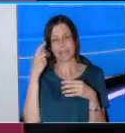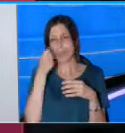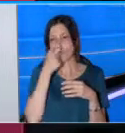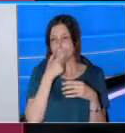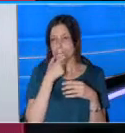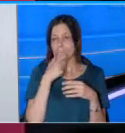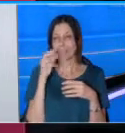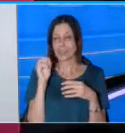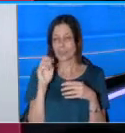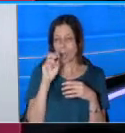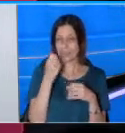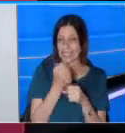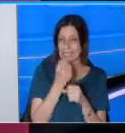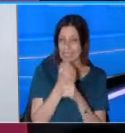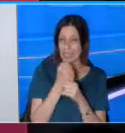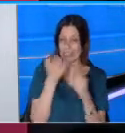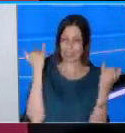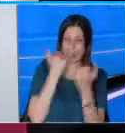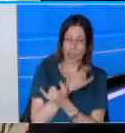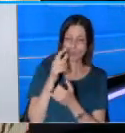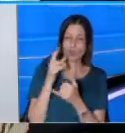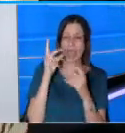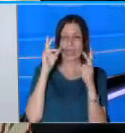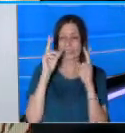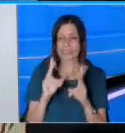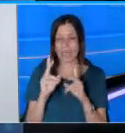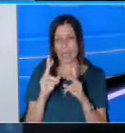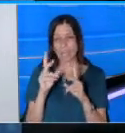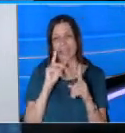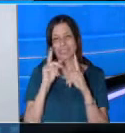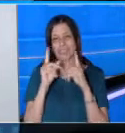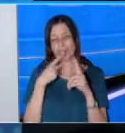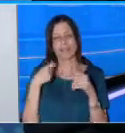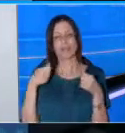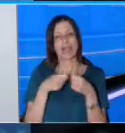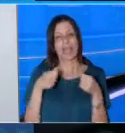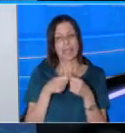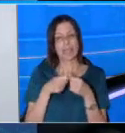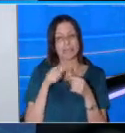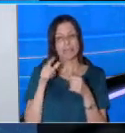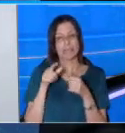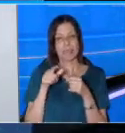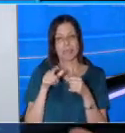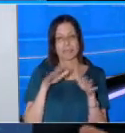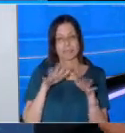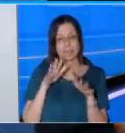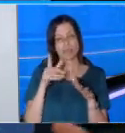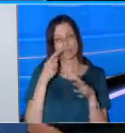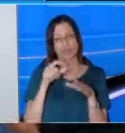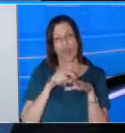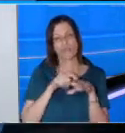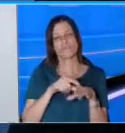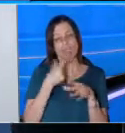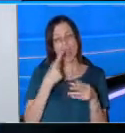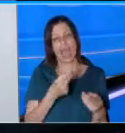עשה טעות שהוא עצר את המסע ומתן ואת המגעים לממשלה שכזו, שהביאה בסופו של דבר לחזרה של